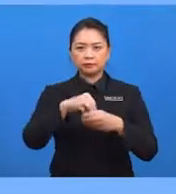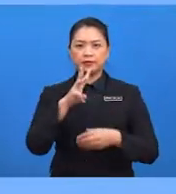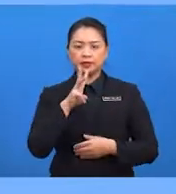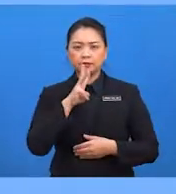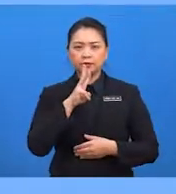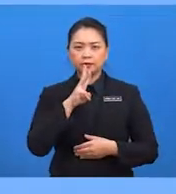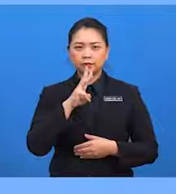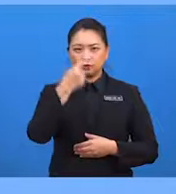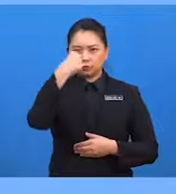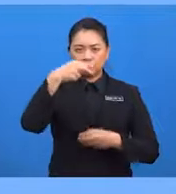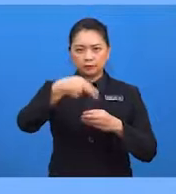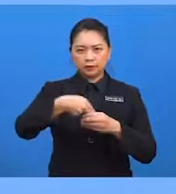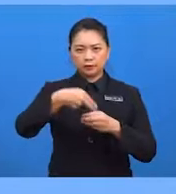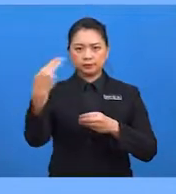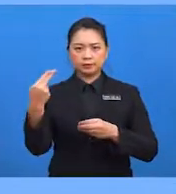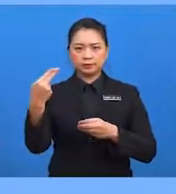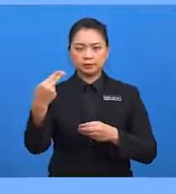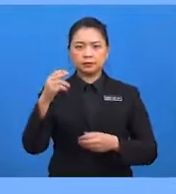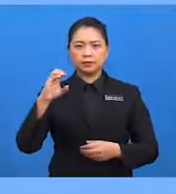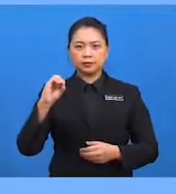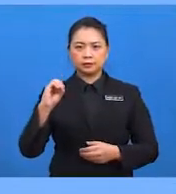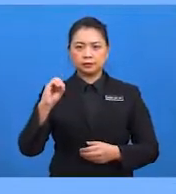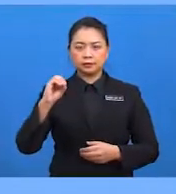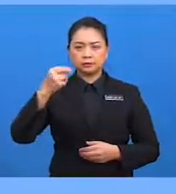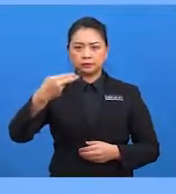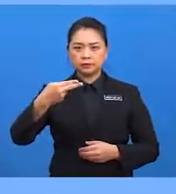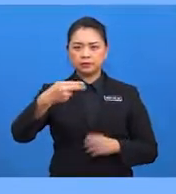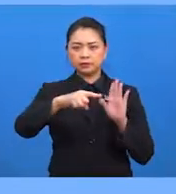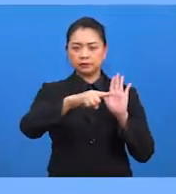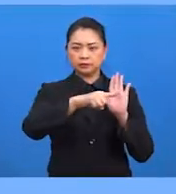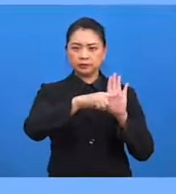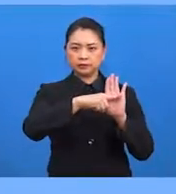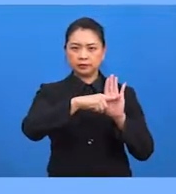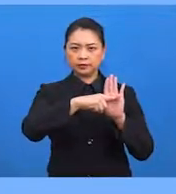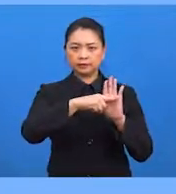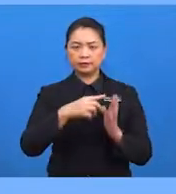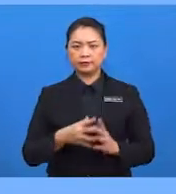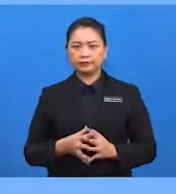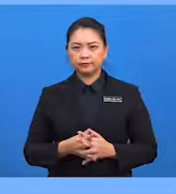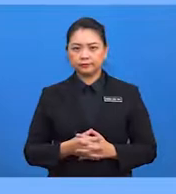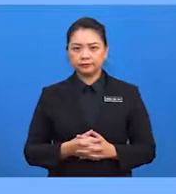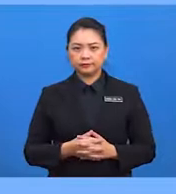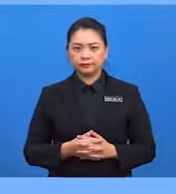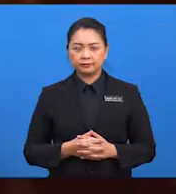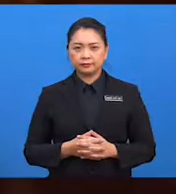air untuk menghasilkan ion hidroksida OH negatif.